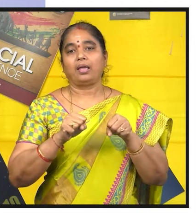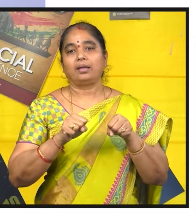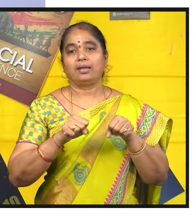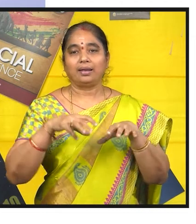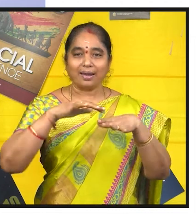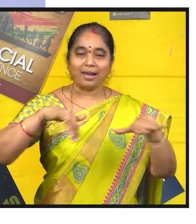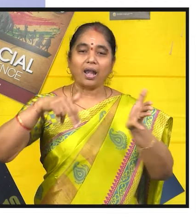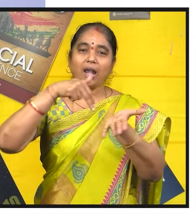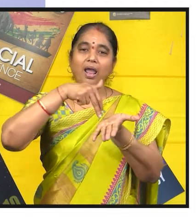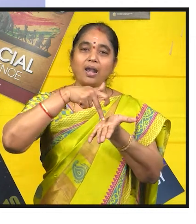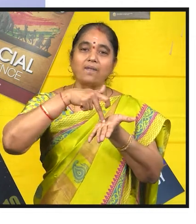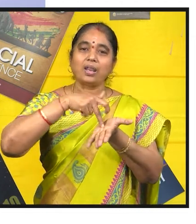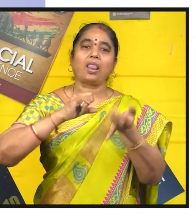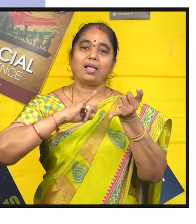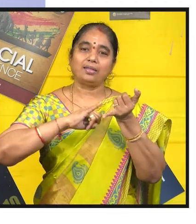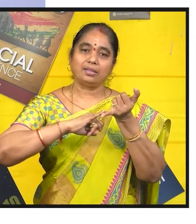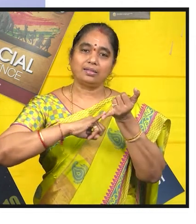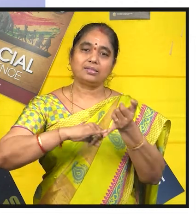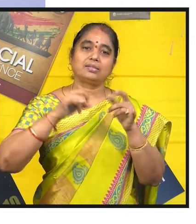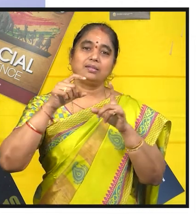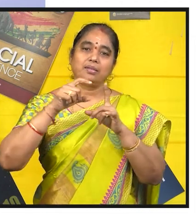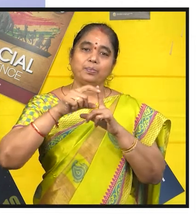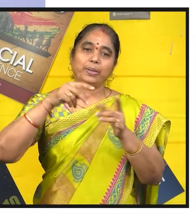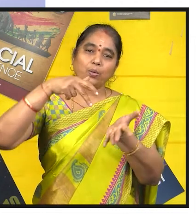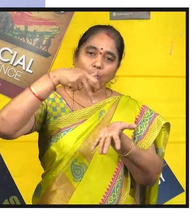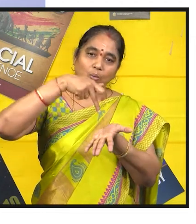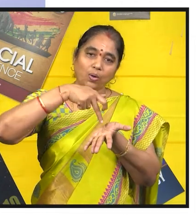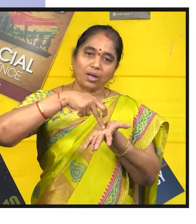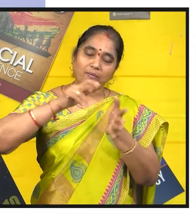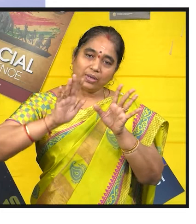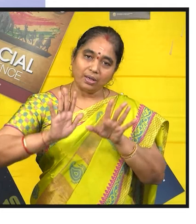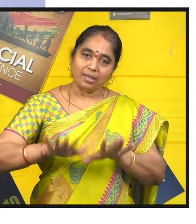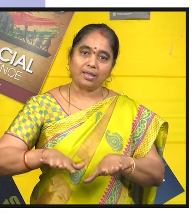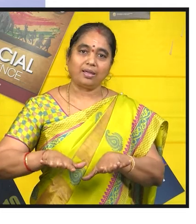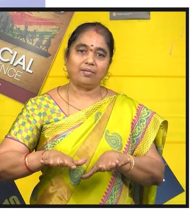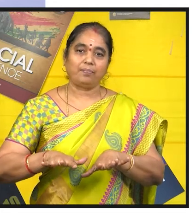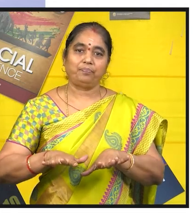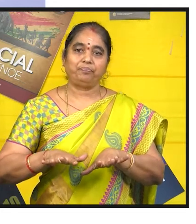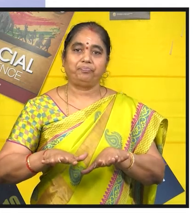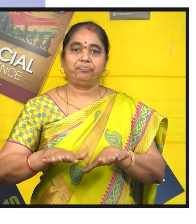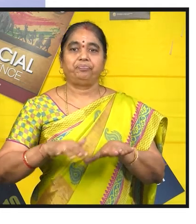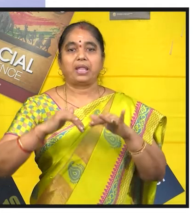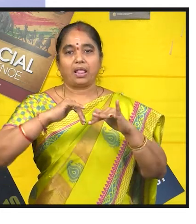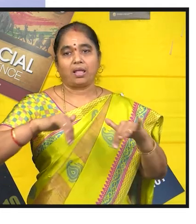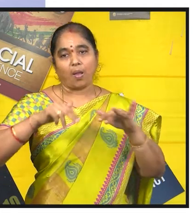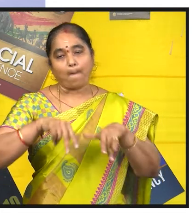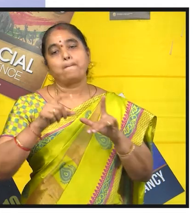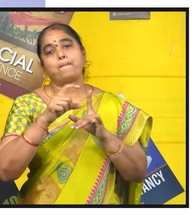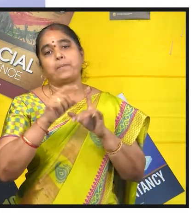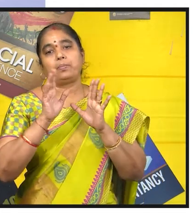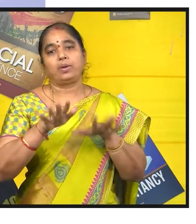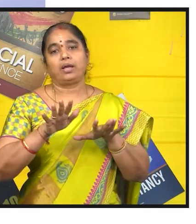எதற்கு எதற்கு இடைப்பட்டது என்று சொன்னால், எஸ் தொகுதி தனிமத்துக்கும் பி தொகுதி தனிமங்களுக்கும் இடைப்பட்டவைகள், அதாவது இடைப்பட்ட